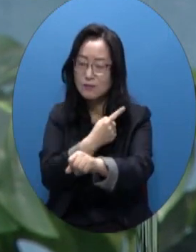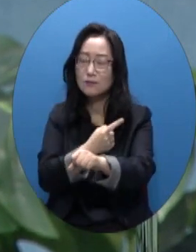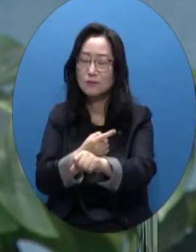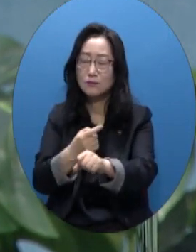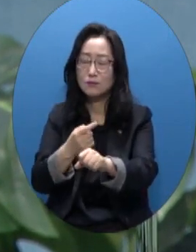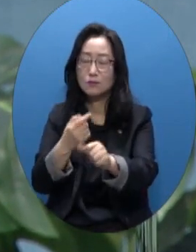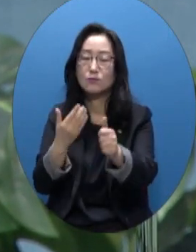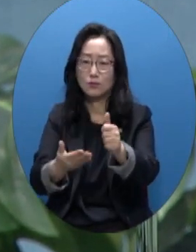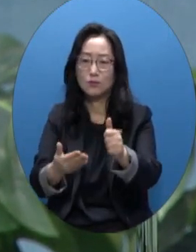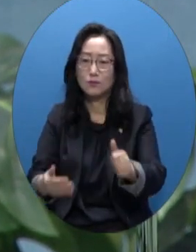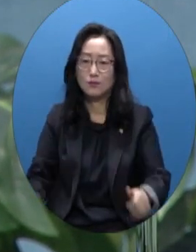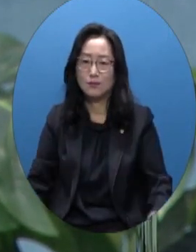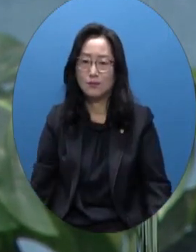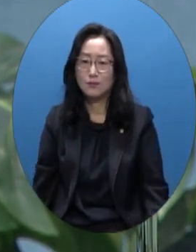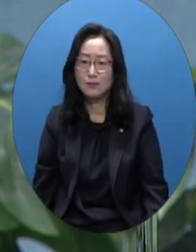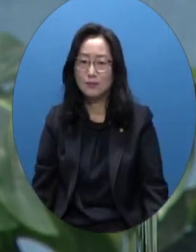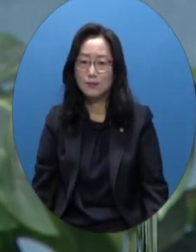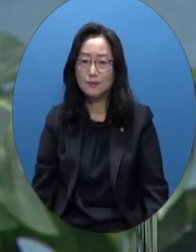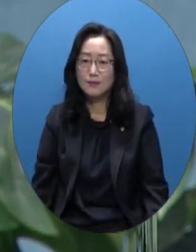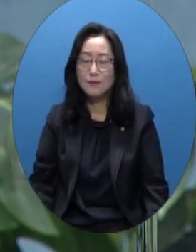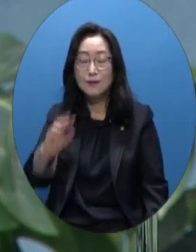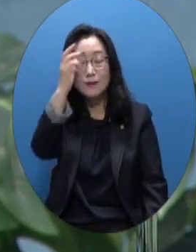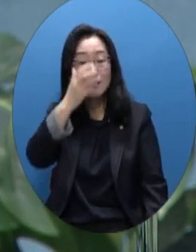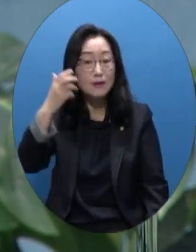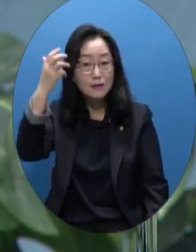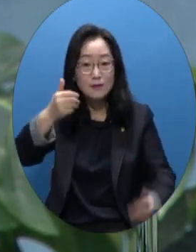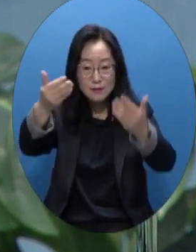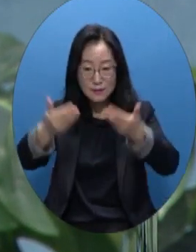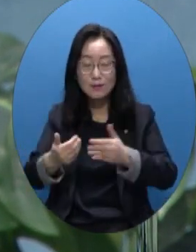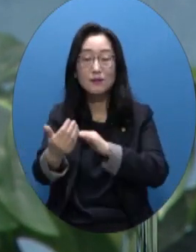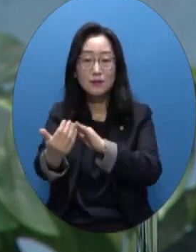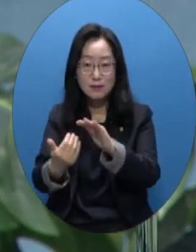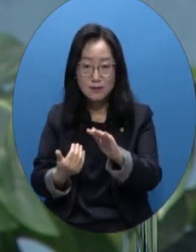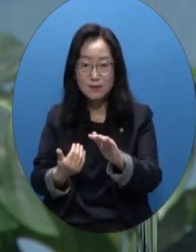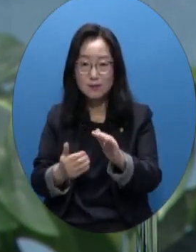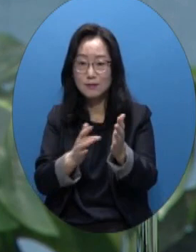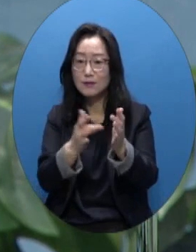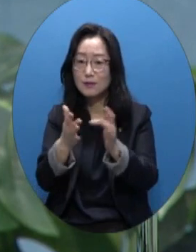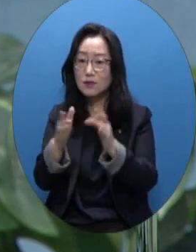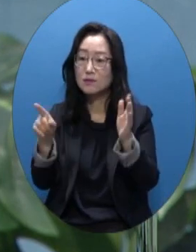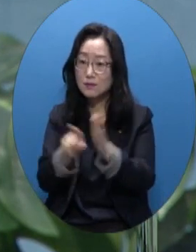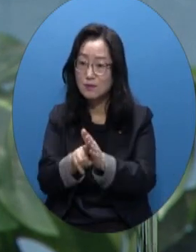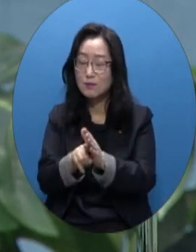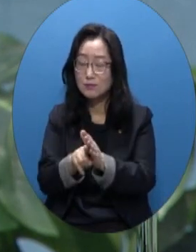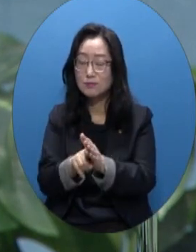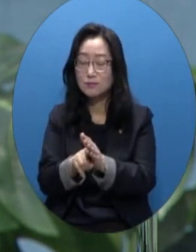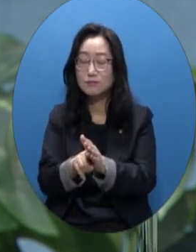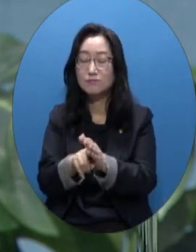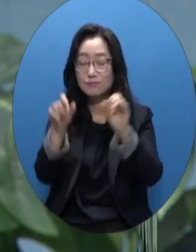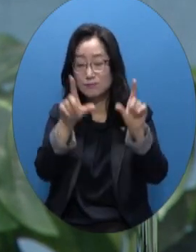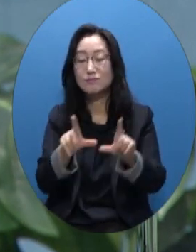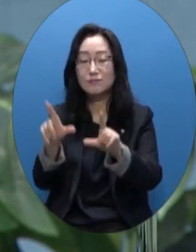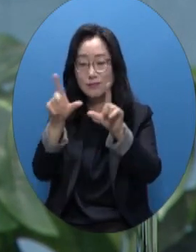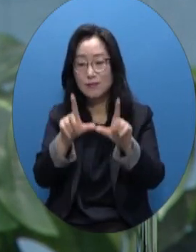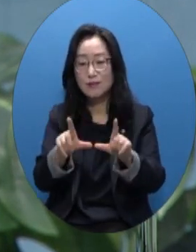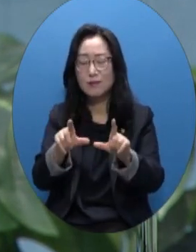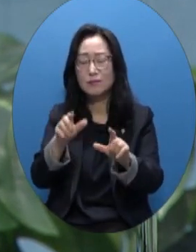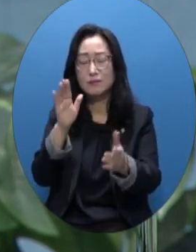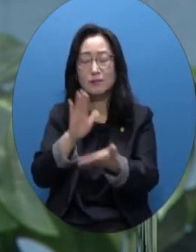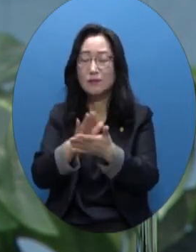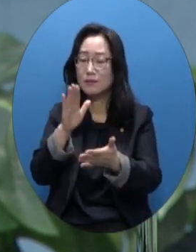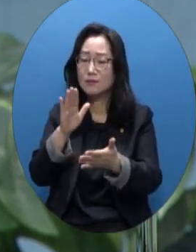것입니다 승려 맡기 전에는 예수 믿고 신앙생활 해도 열정이